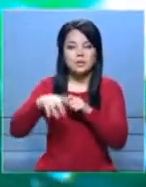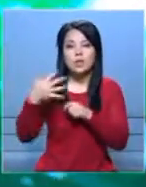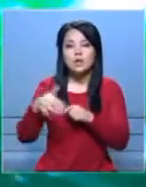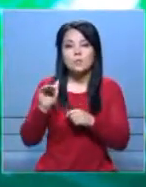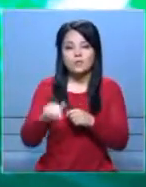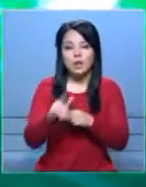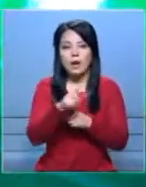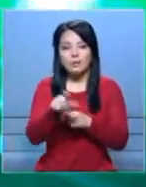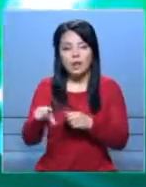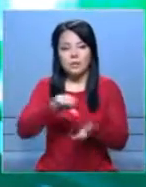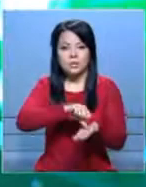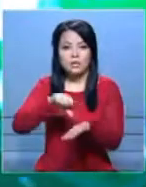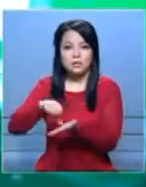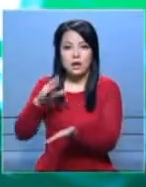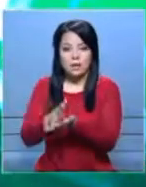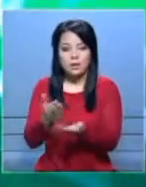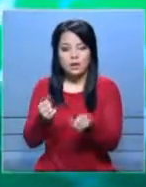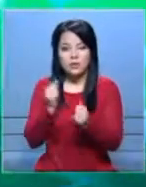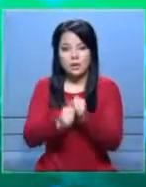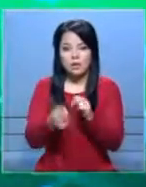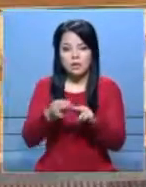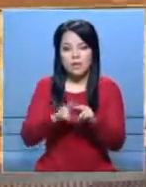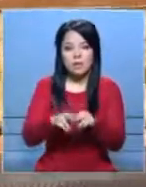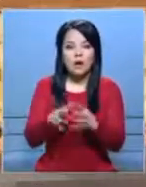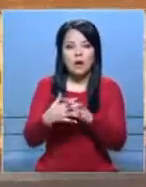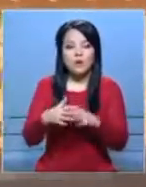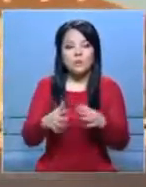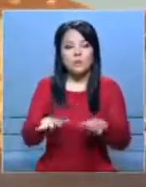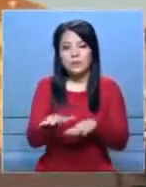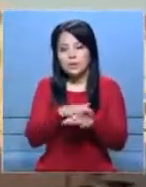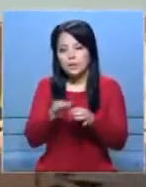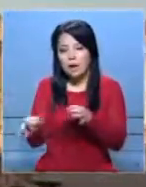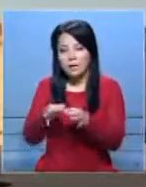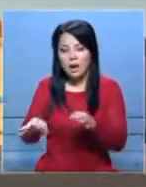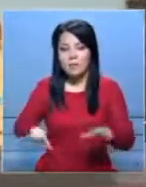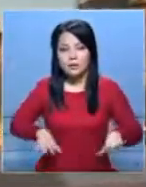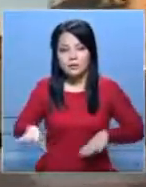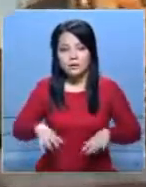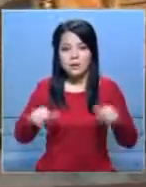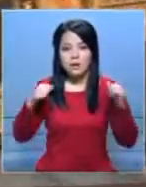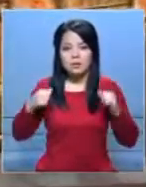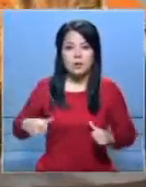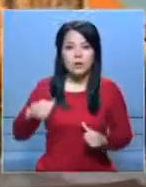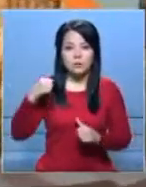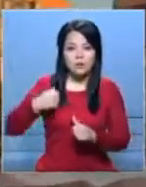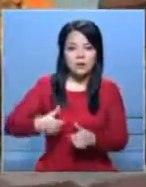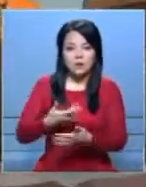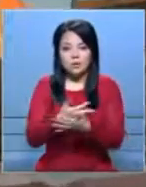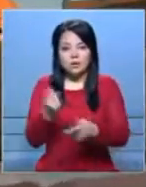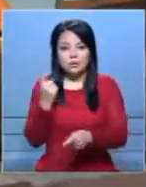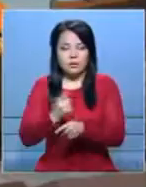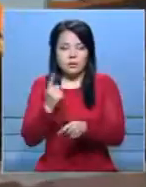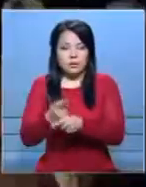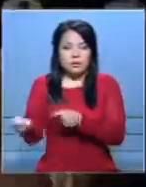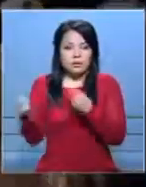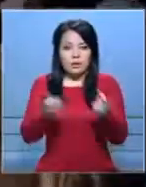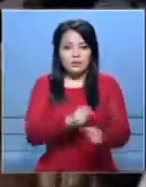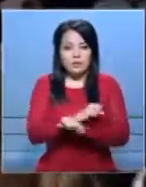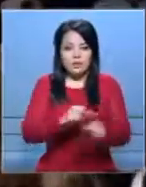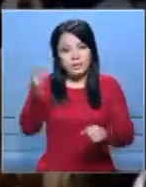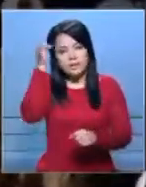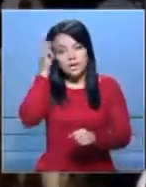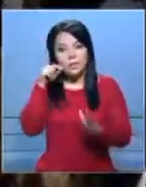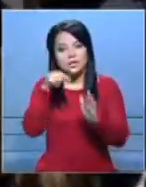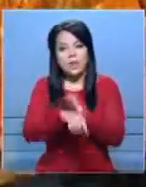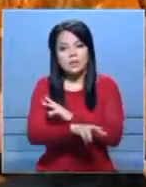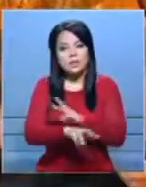дейін қатысады екен. Сол себепті жергілікті базарлардың әкімшілігі арқаға ілетін сөмкемен кіруге тыйым салып отыр. Ал Германияның ішкі істер министрі